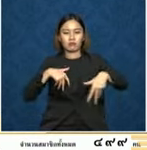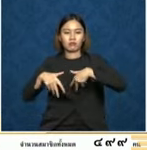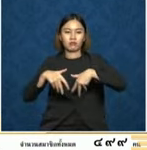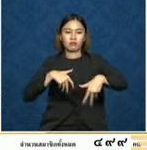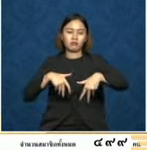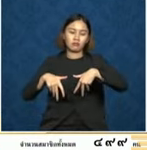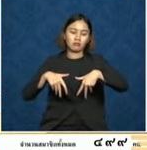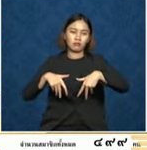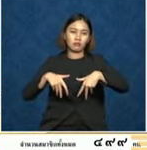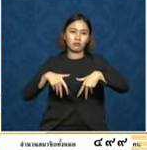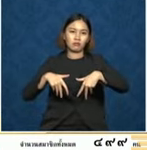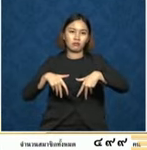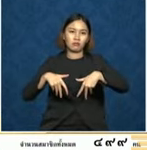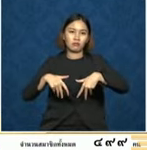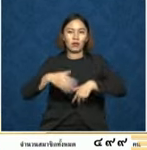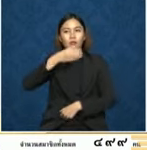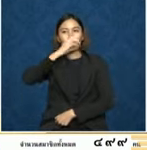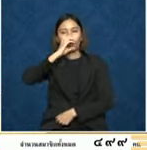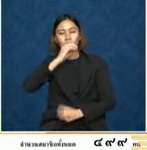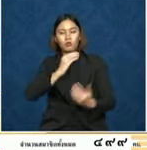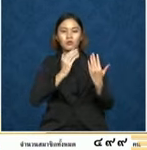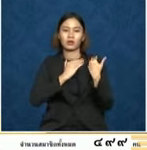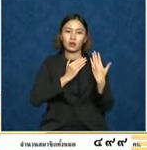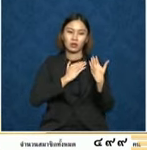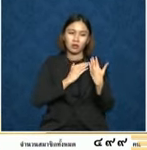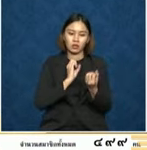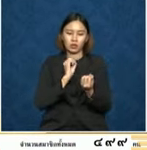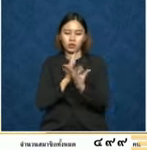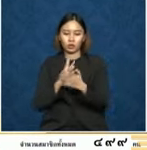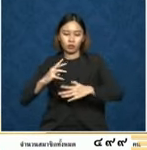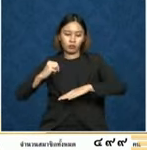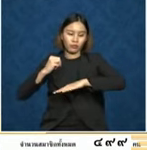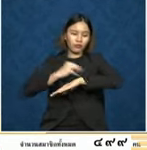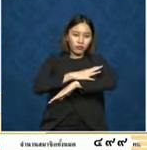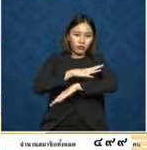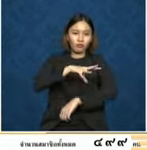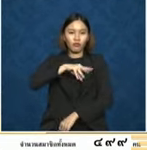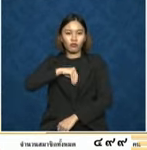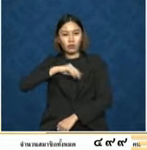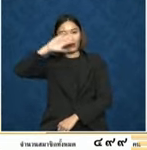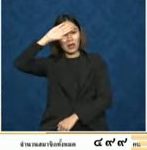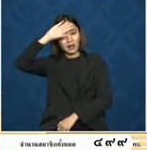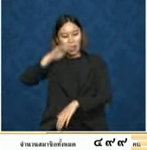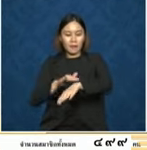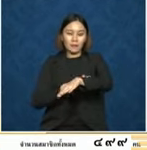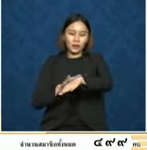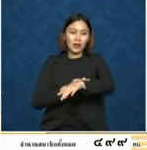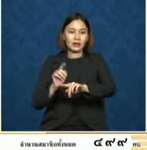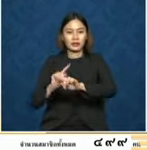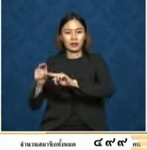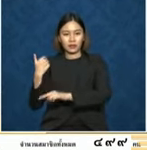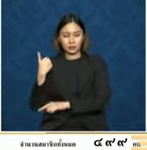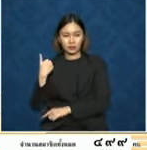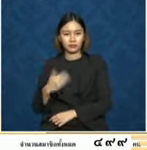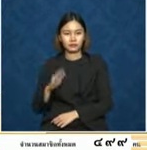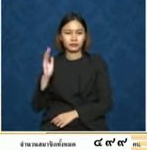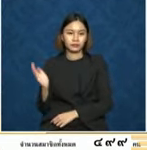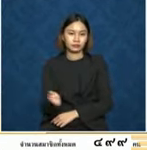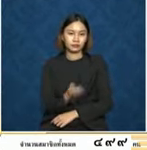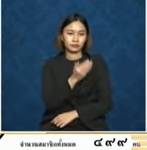ป็นน้ำกินน้ำใช้ก็เป็นมะเร็งหรือเกิดเป็นโรคผิวหนังครับขอภาพต่อไปนะครับ